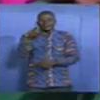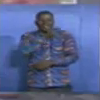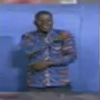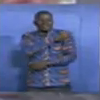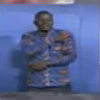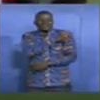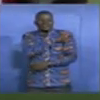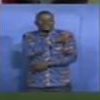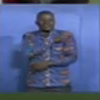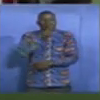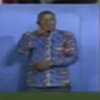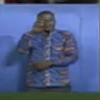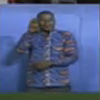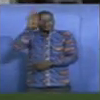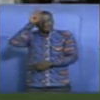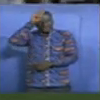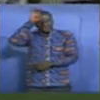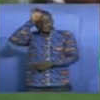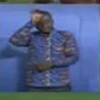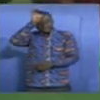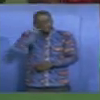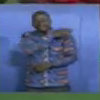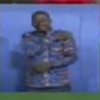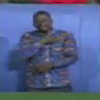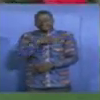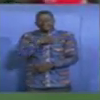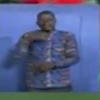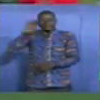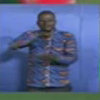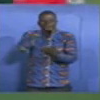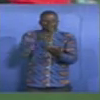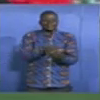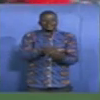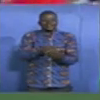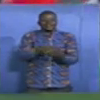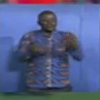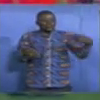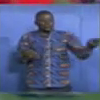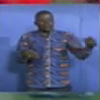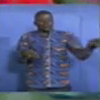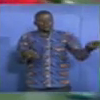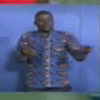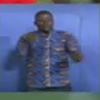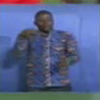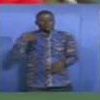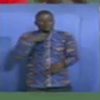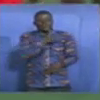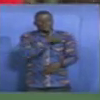Bastari Kone et Sylvia Bofom, la paire centrale en défense. Et sur la gauche, on a Mohamed Ouattara et à